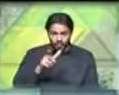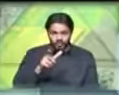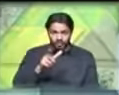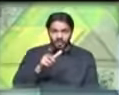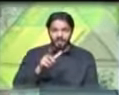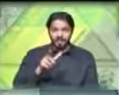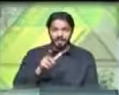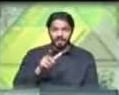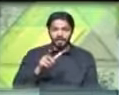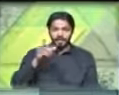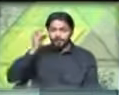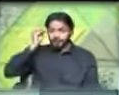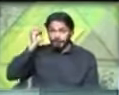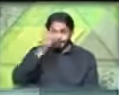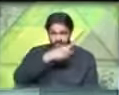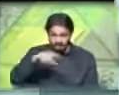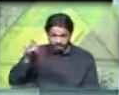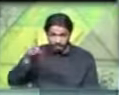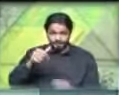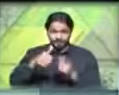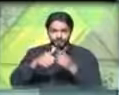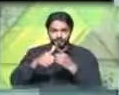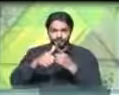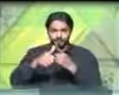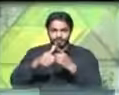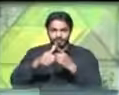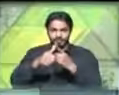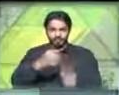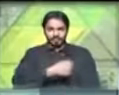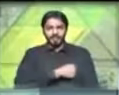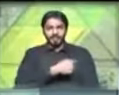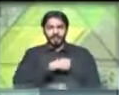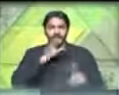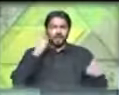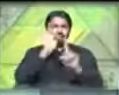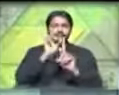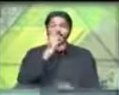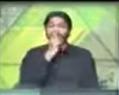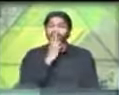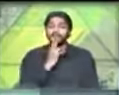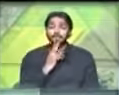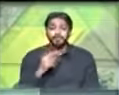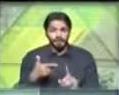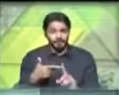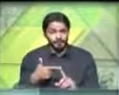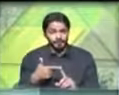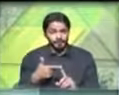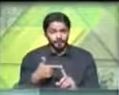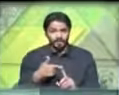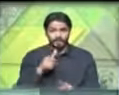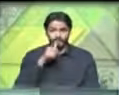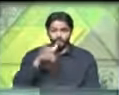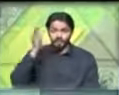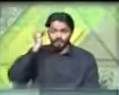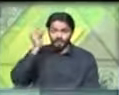صحة الفهم نعم، وحسن القصد، يعني النية سليم، صحة